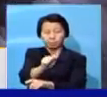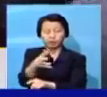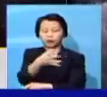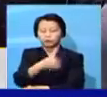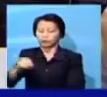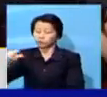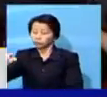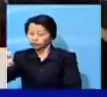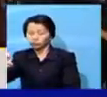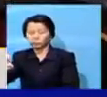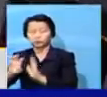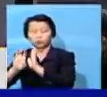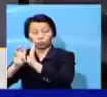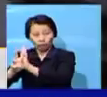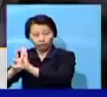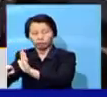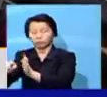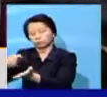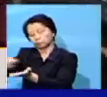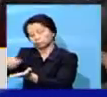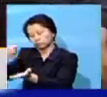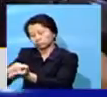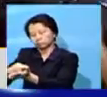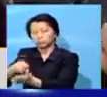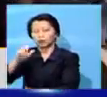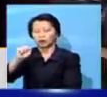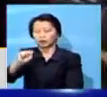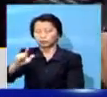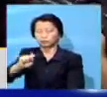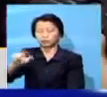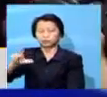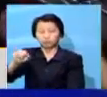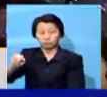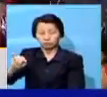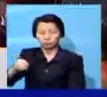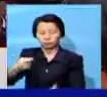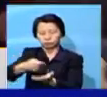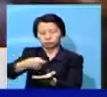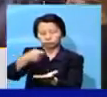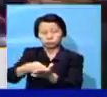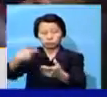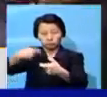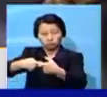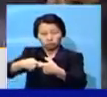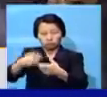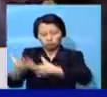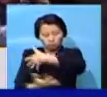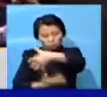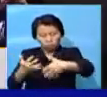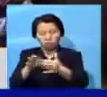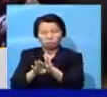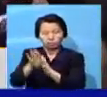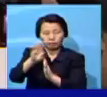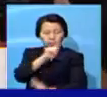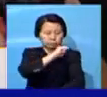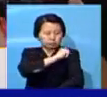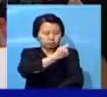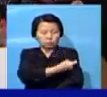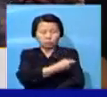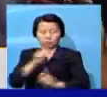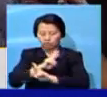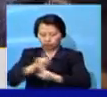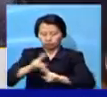sementara ge diwakili ketua pegawai operasinya azli Mohamad perjanjian berkaitan kolaborasi membangunkan tenaga